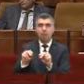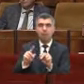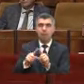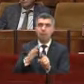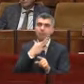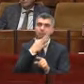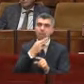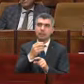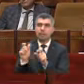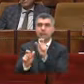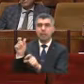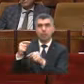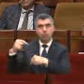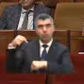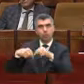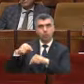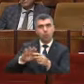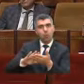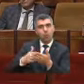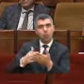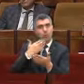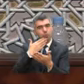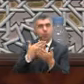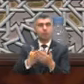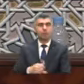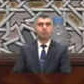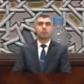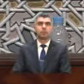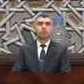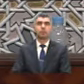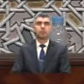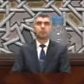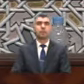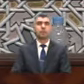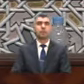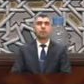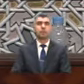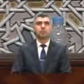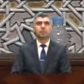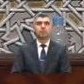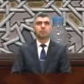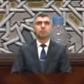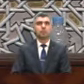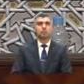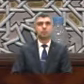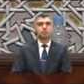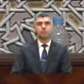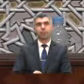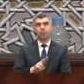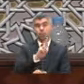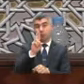لدى مغاربة المهجر في جميع الميادين. وشكرا. شكرا السيدة النائبة المحترمة، الكلمة لكم السيدة الوزيرة